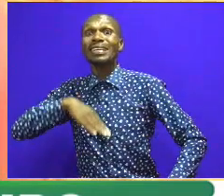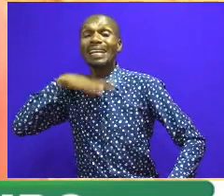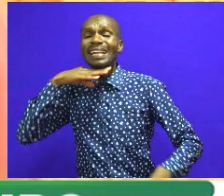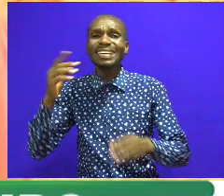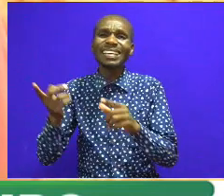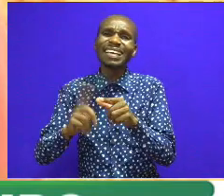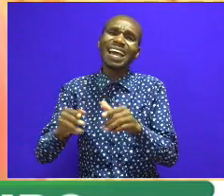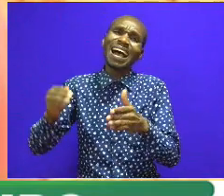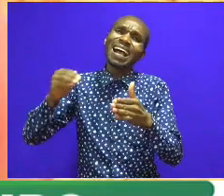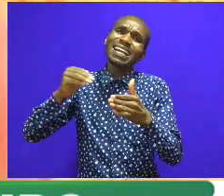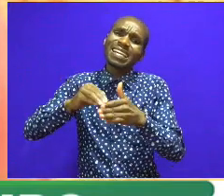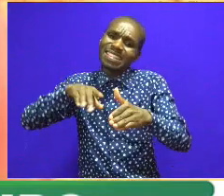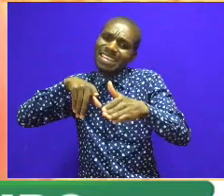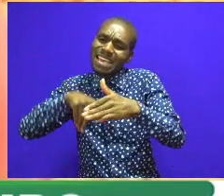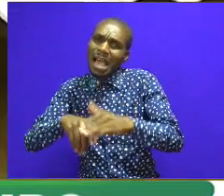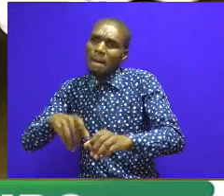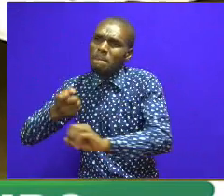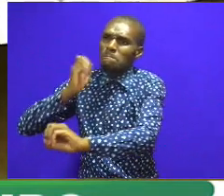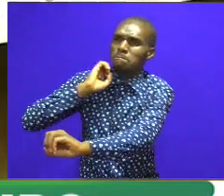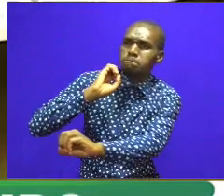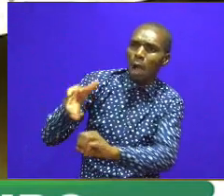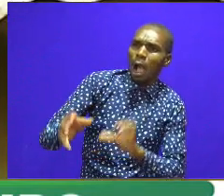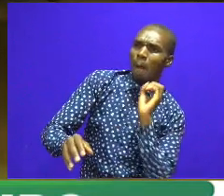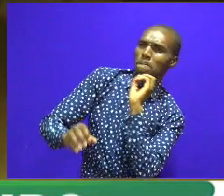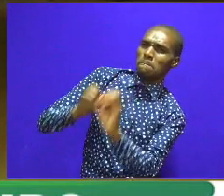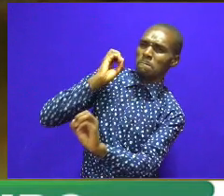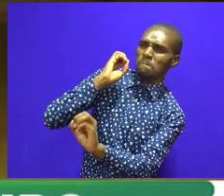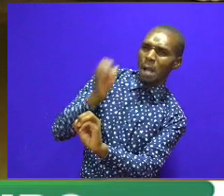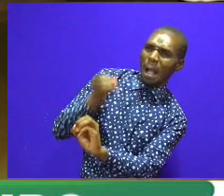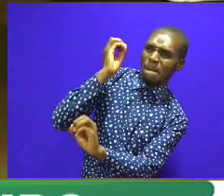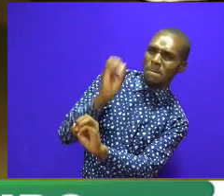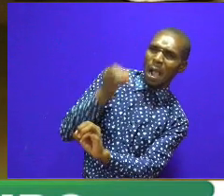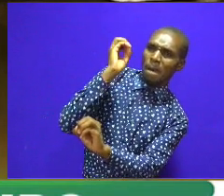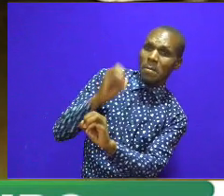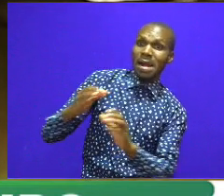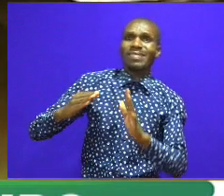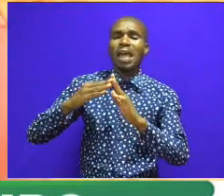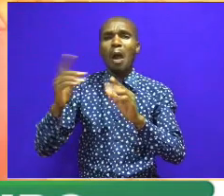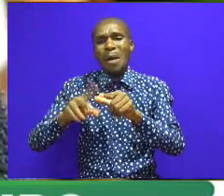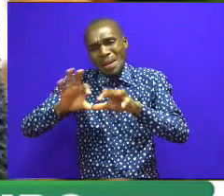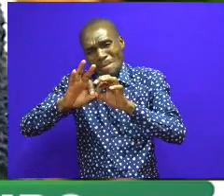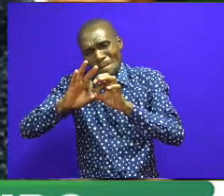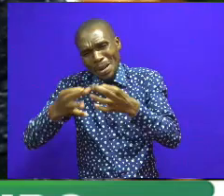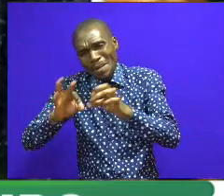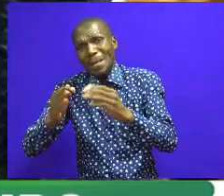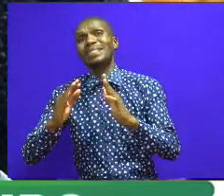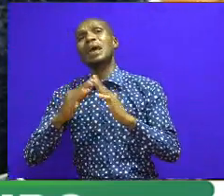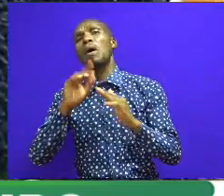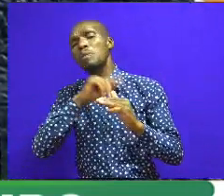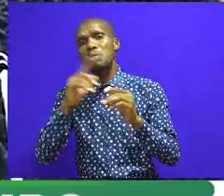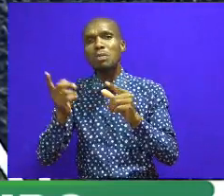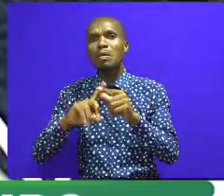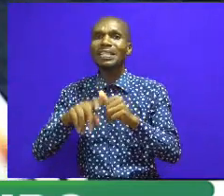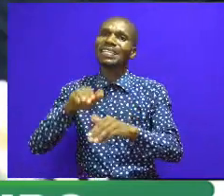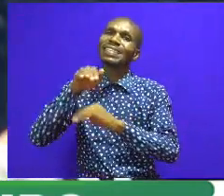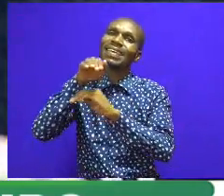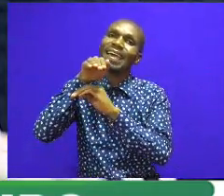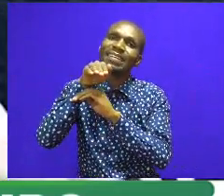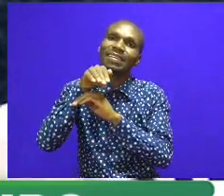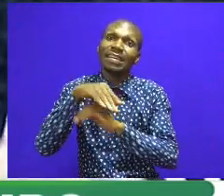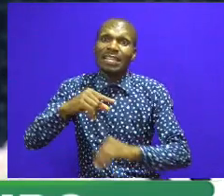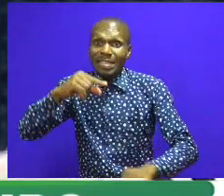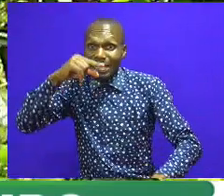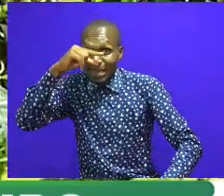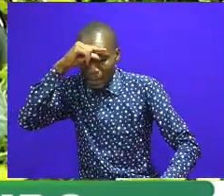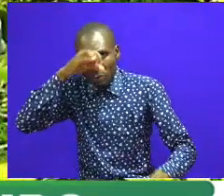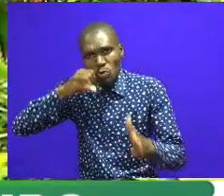nendete ebajete bagaite nyomba ya makogoti bagaita bagasalipi nigo baruo kuboli ago chese serikali